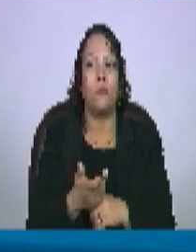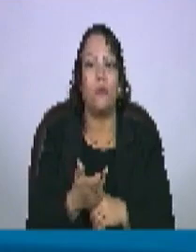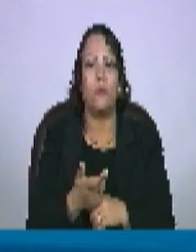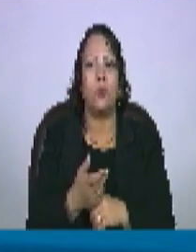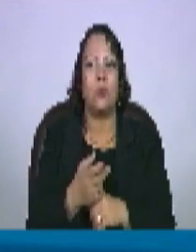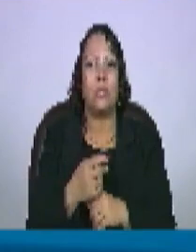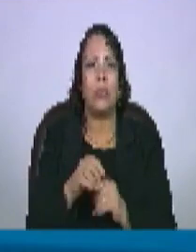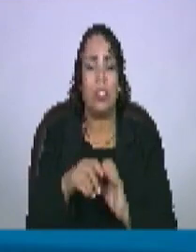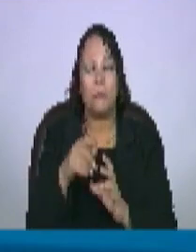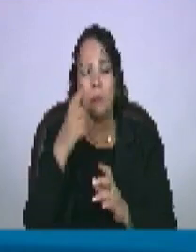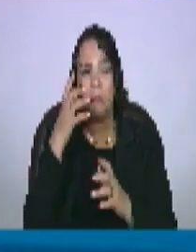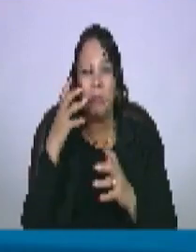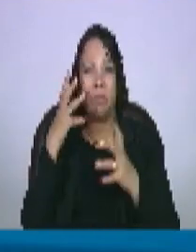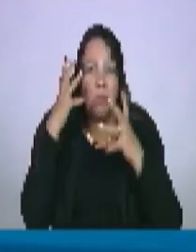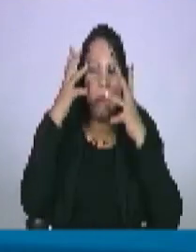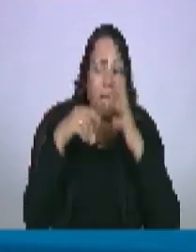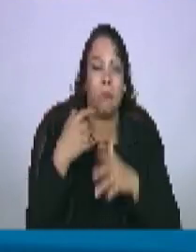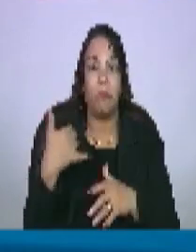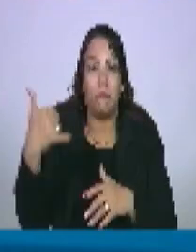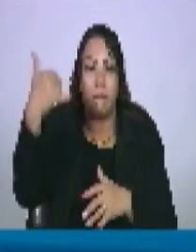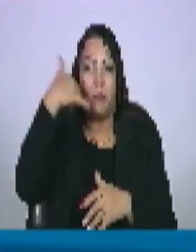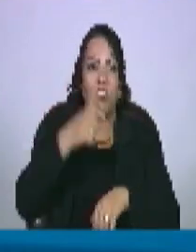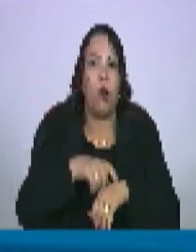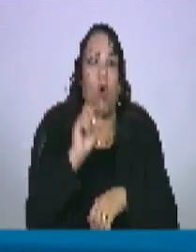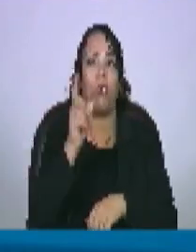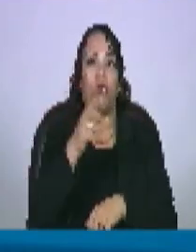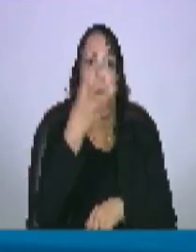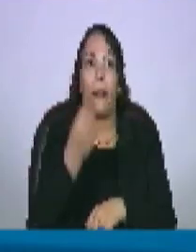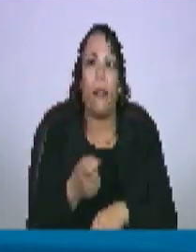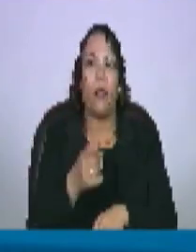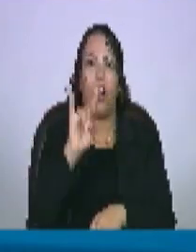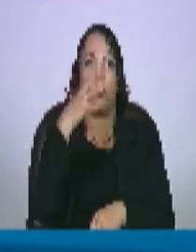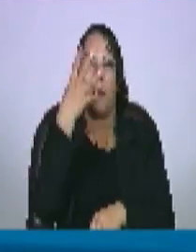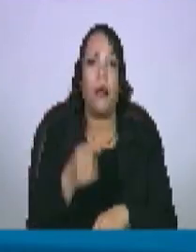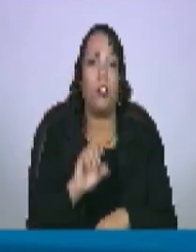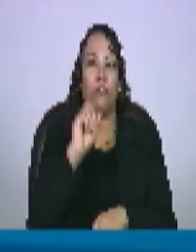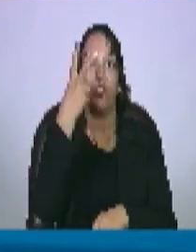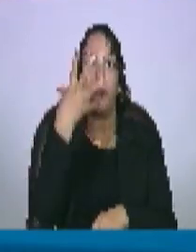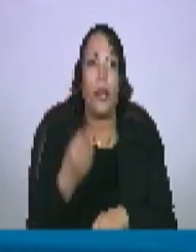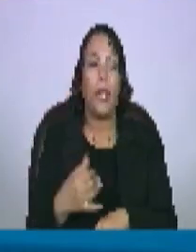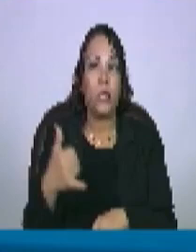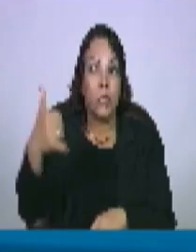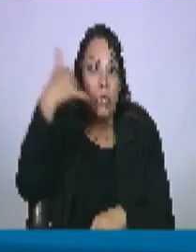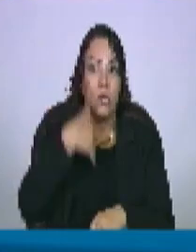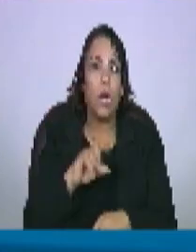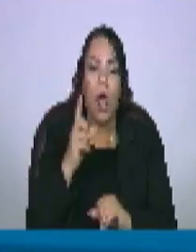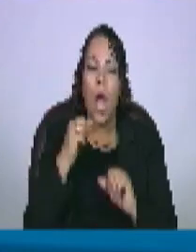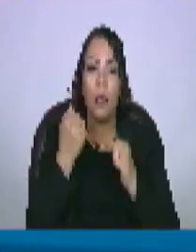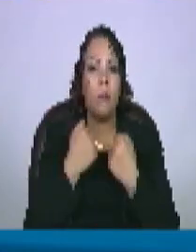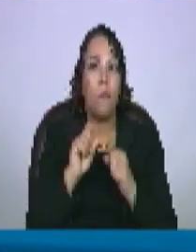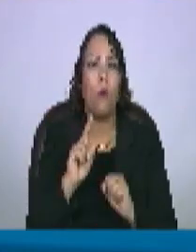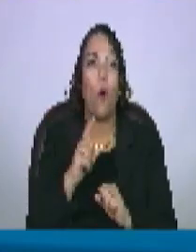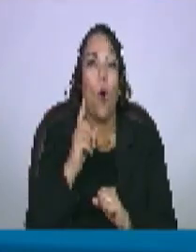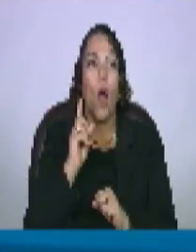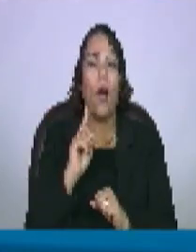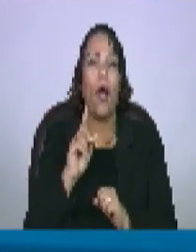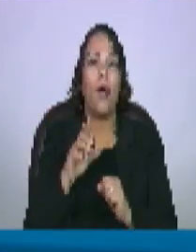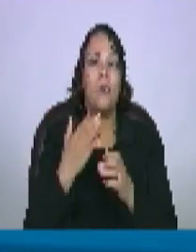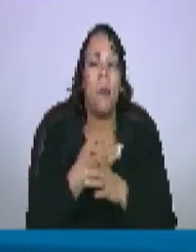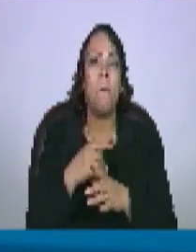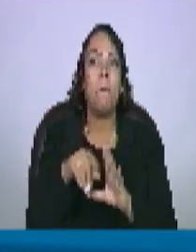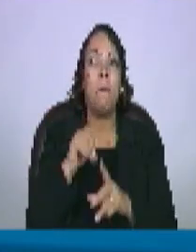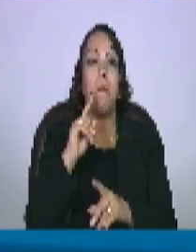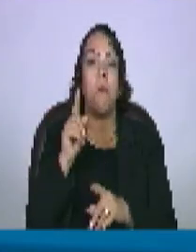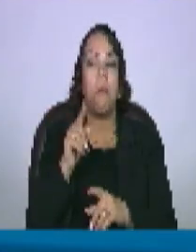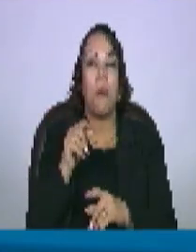لا احد يزعجها 11 بالليل و 12 بالليل وع بالليل دي كلها مش اوقات مستحبه لاجراء اتصال